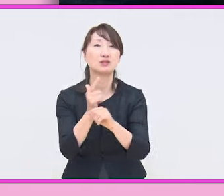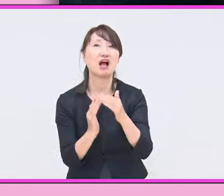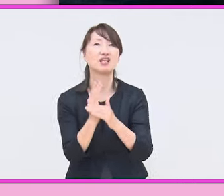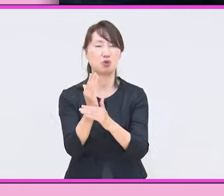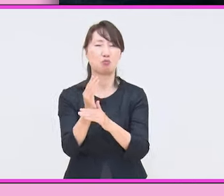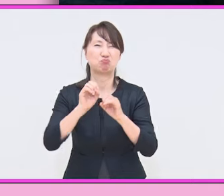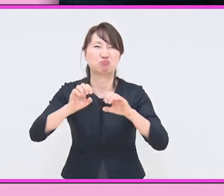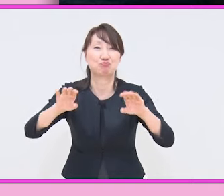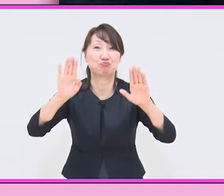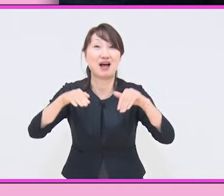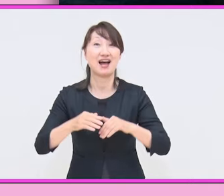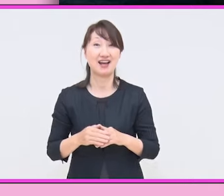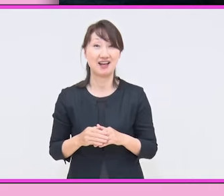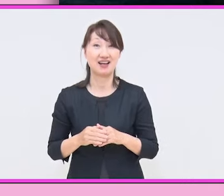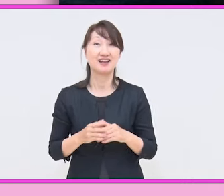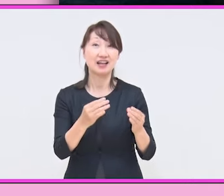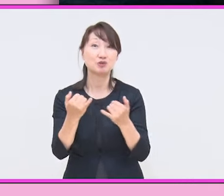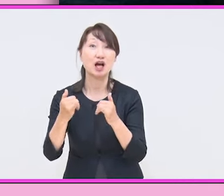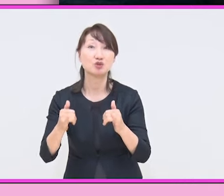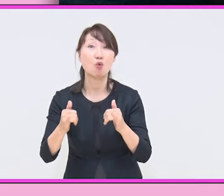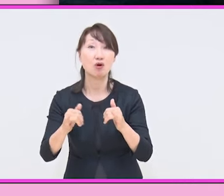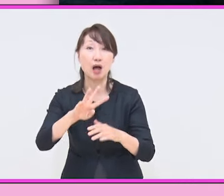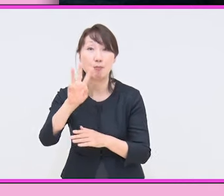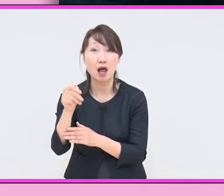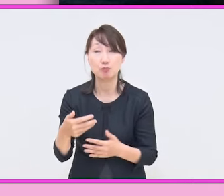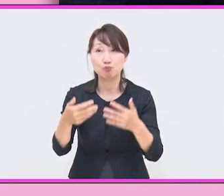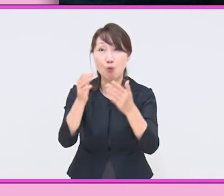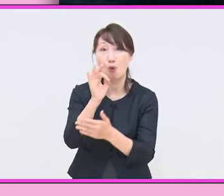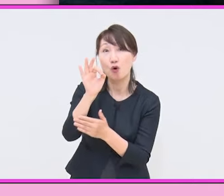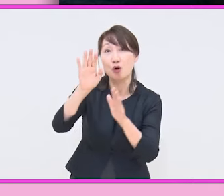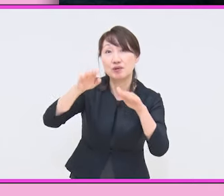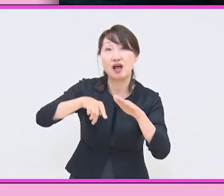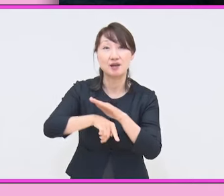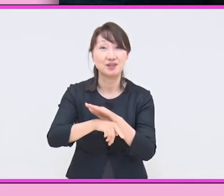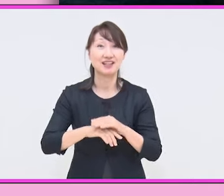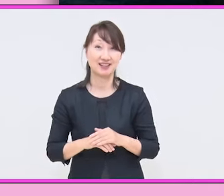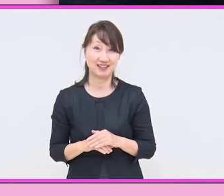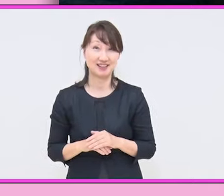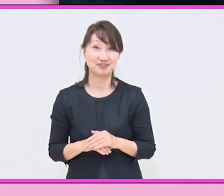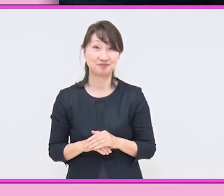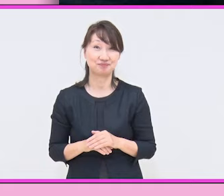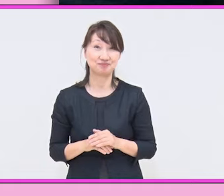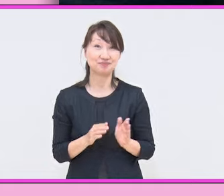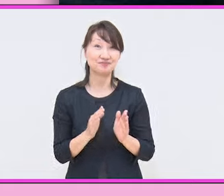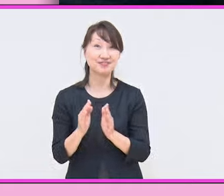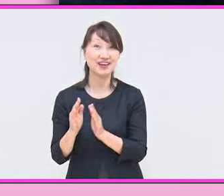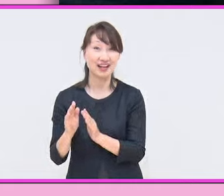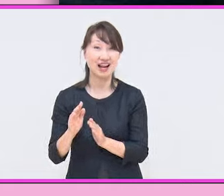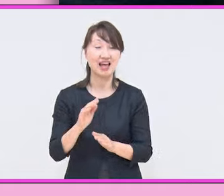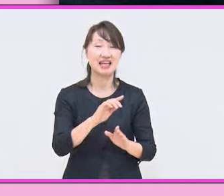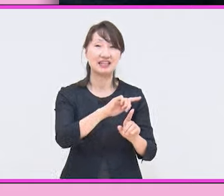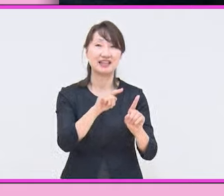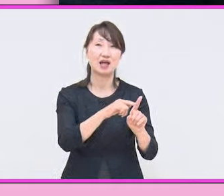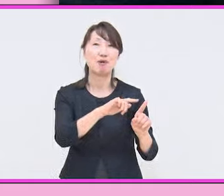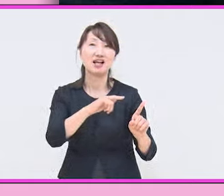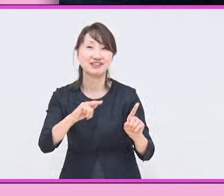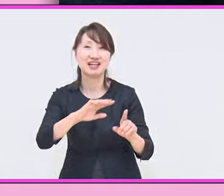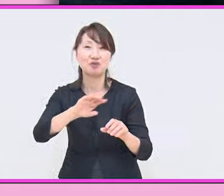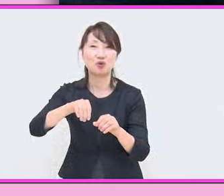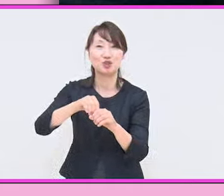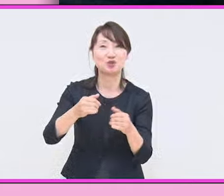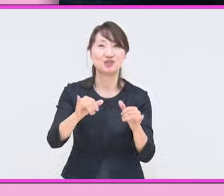ックの放送を行って、多くの方がパラリンピックに触れることができたんですよね。それからダイバーシティ&インクル